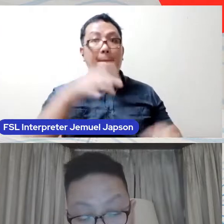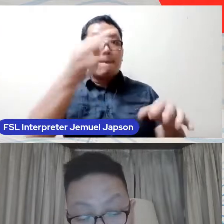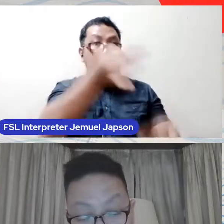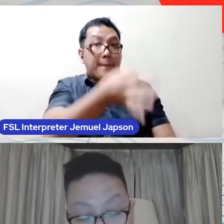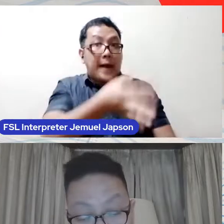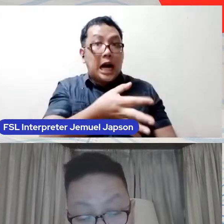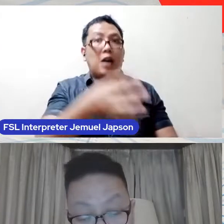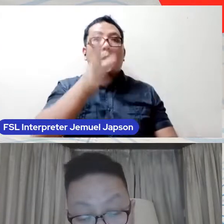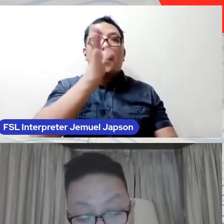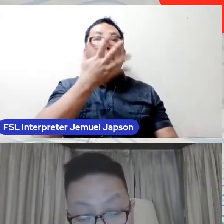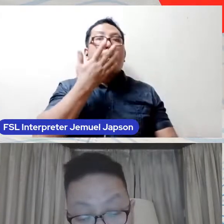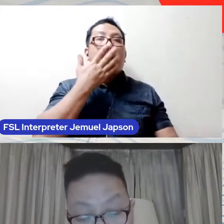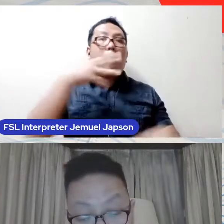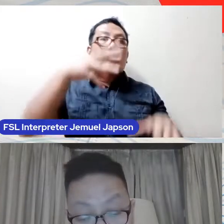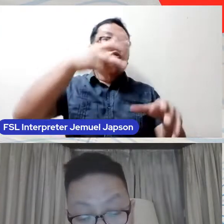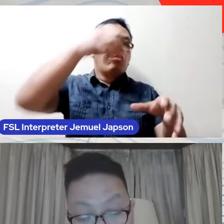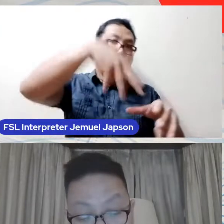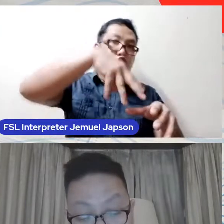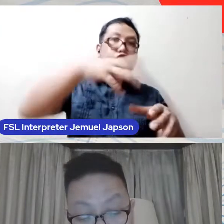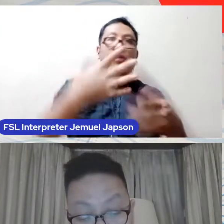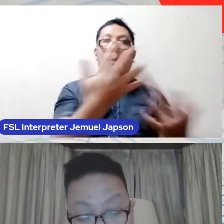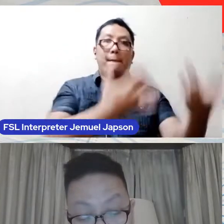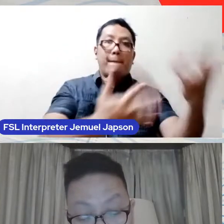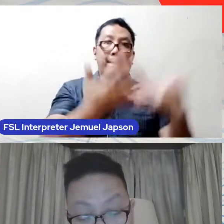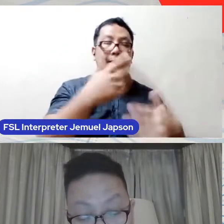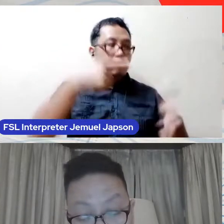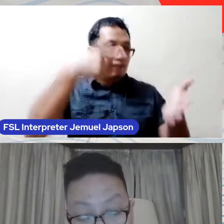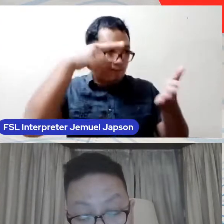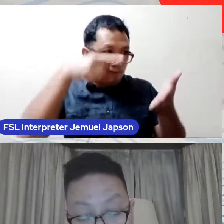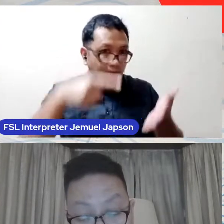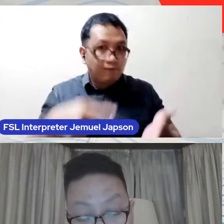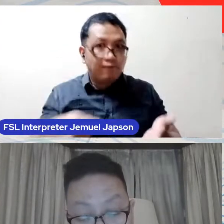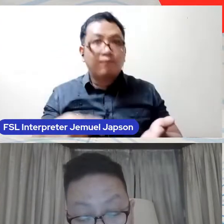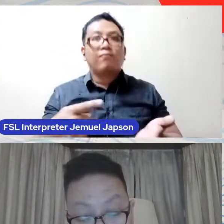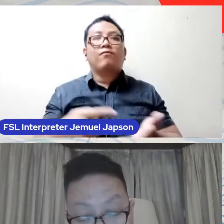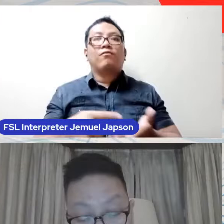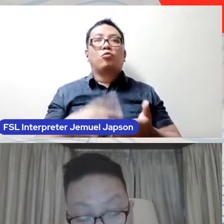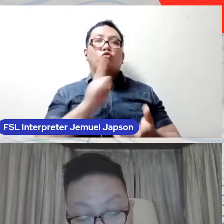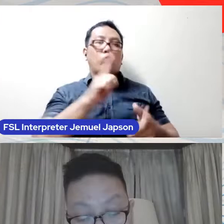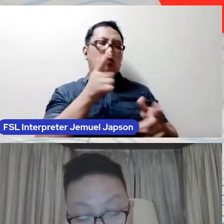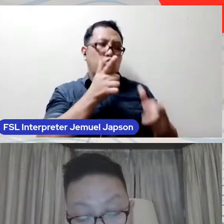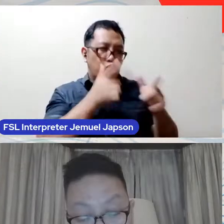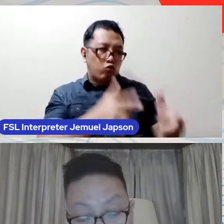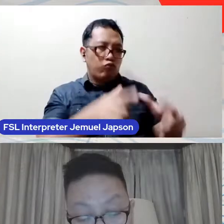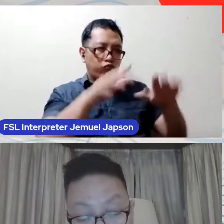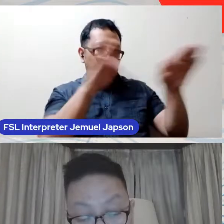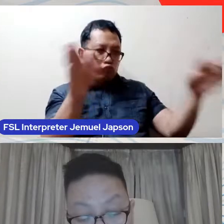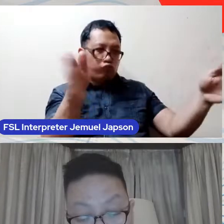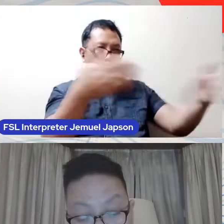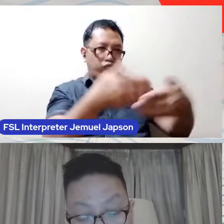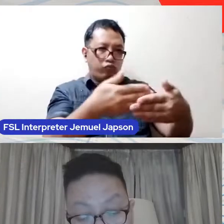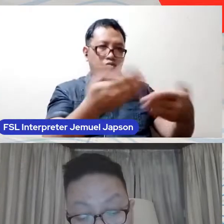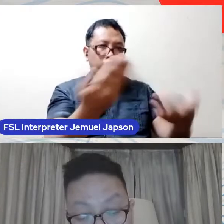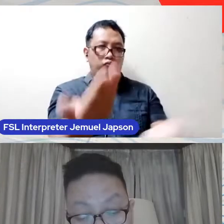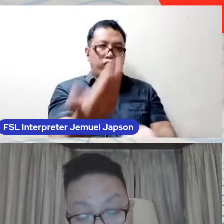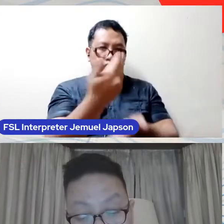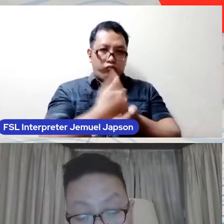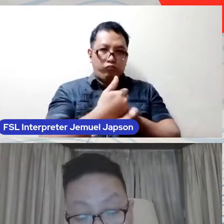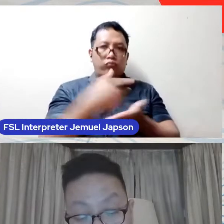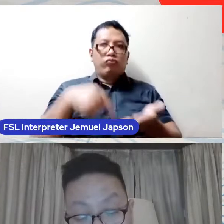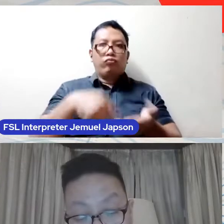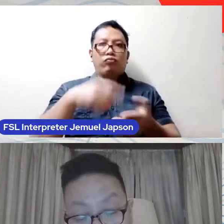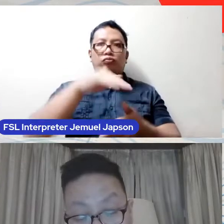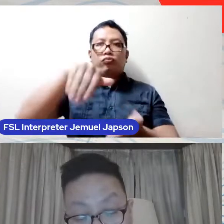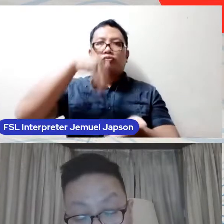or nasunog. Kasama po yan sa ini-inventory kung anong kondisyon ng ballot box nang dumating ito dito sa ating centralized